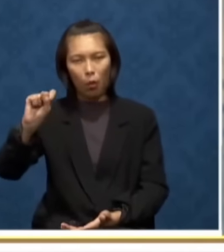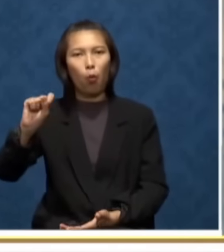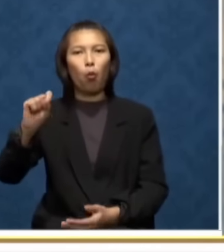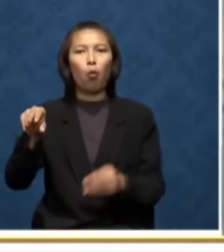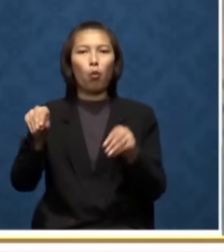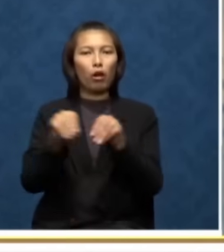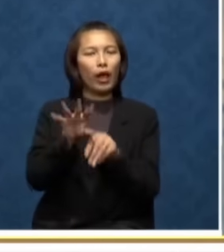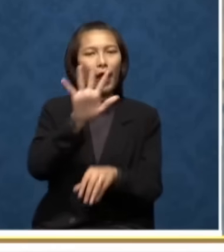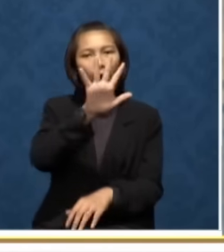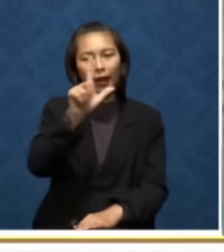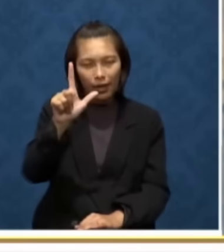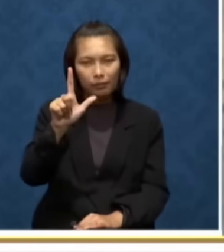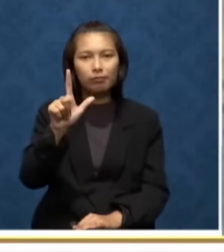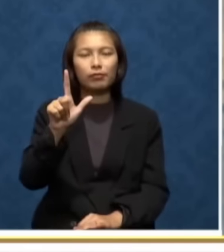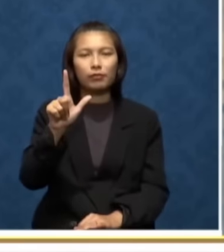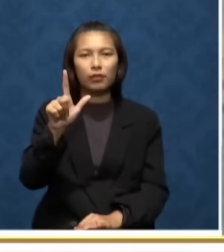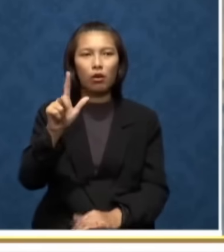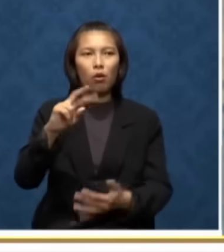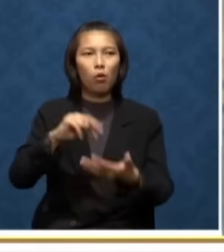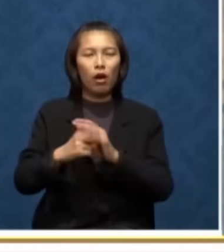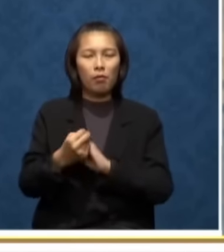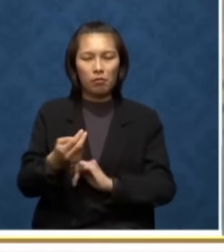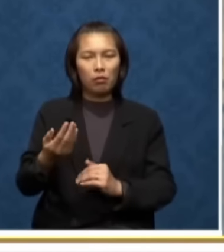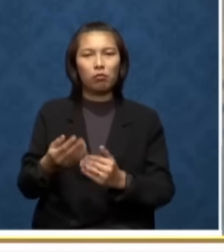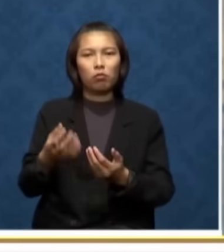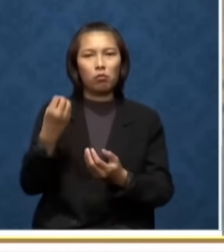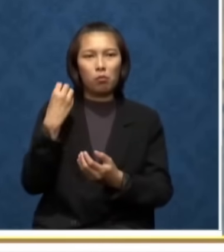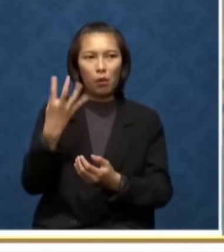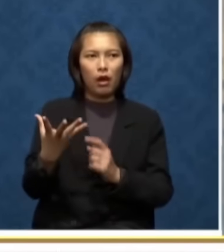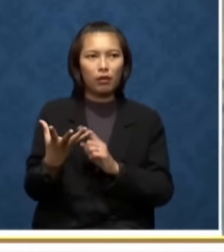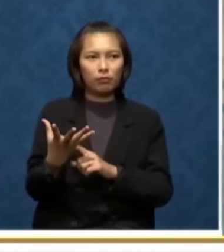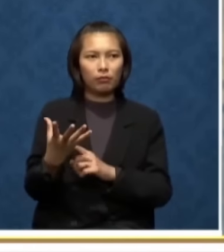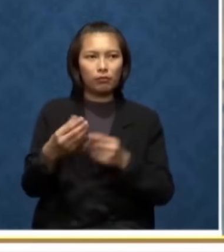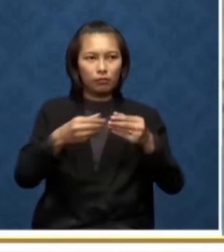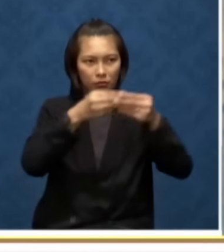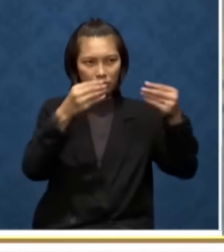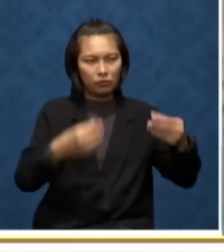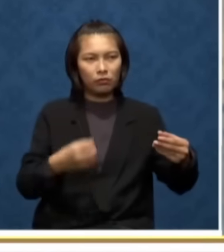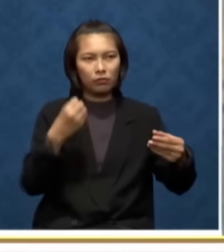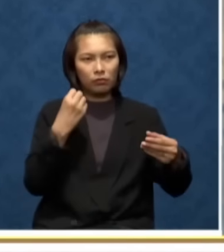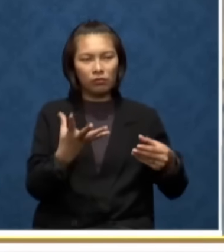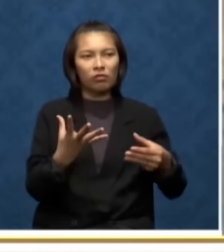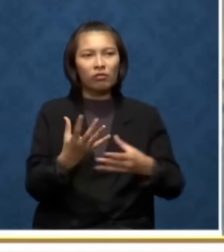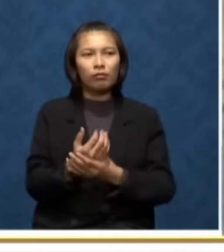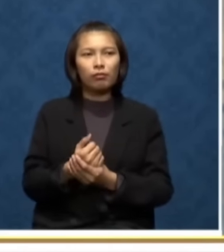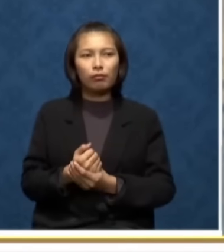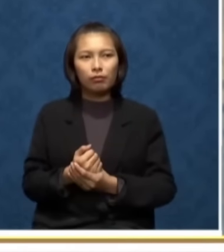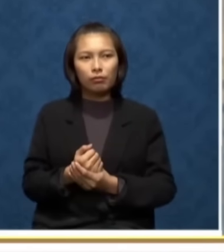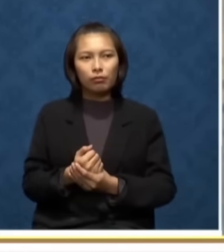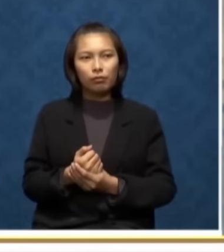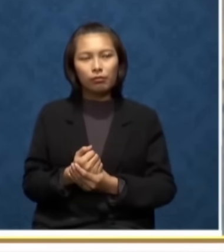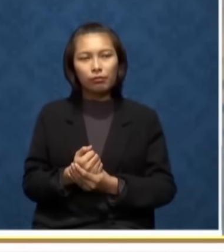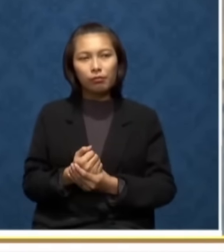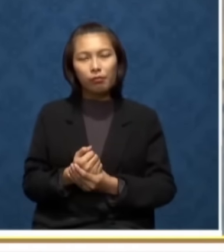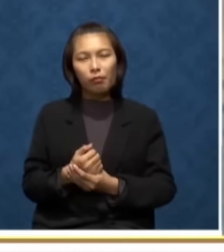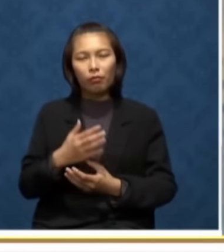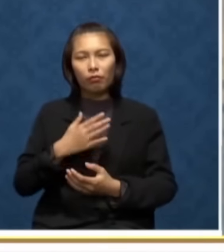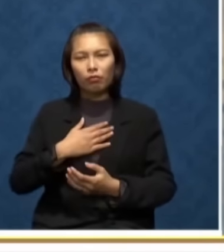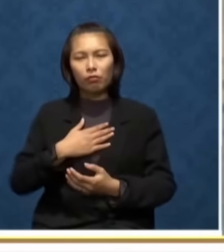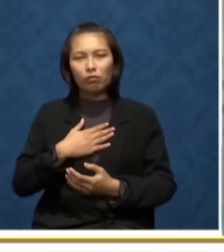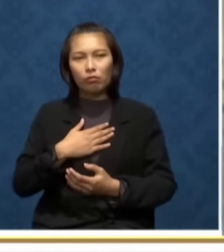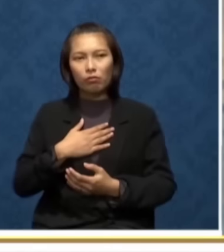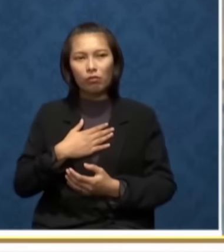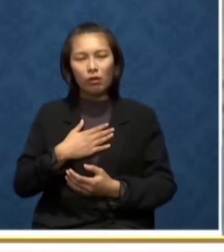นะคะท่านประธานมากเป็นอันดับต้นๆในรายงานฉบับนี้เลยนะคะดิฉันไม่